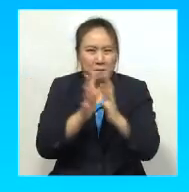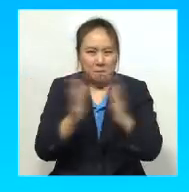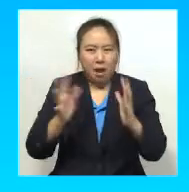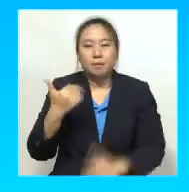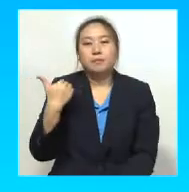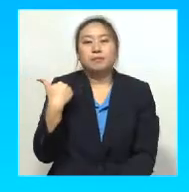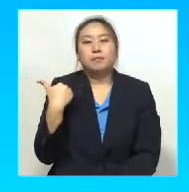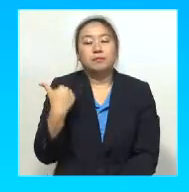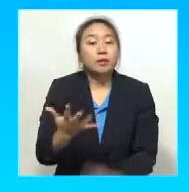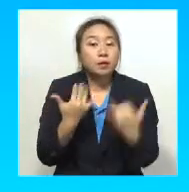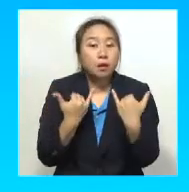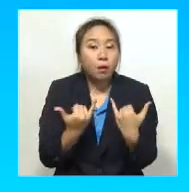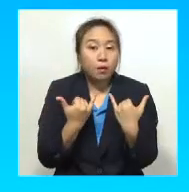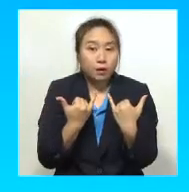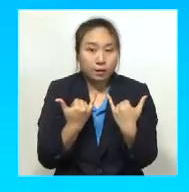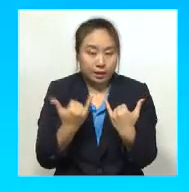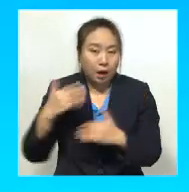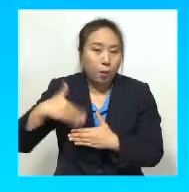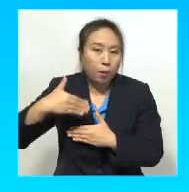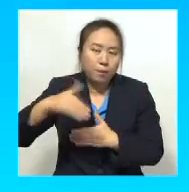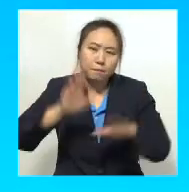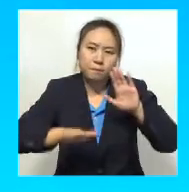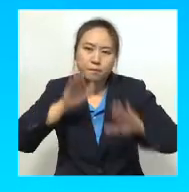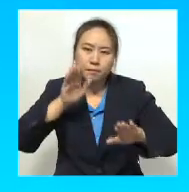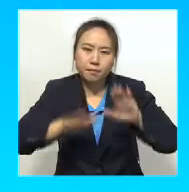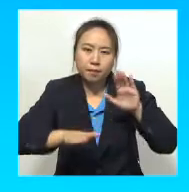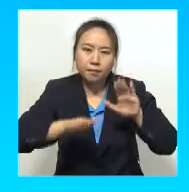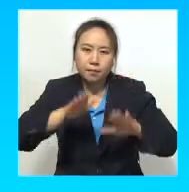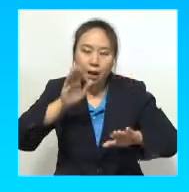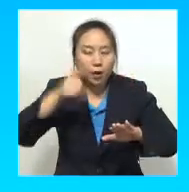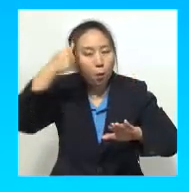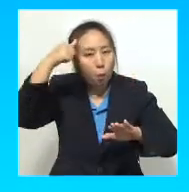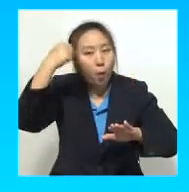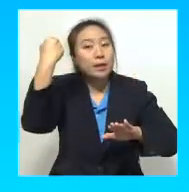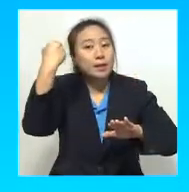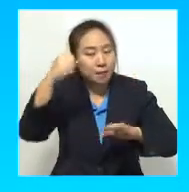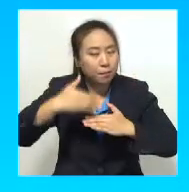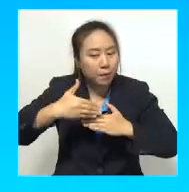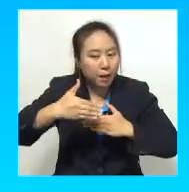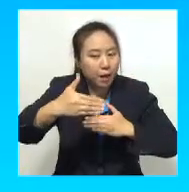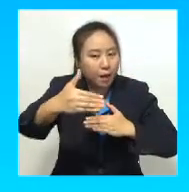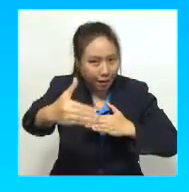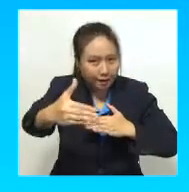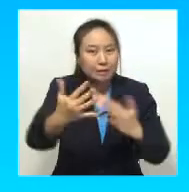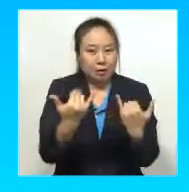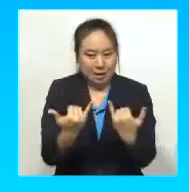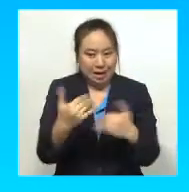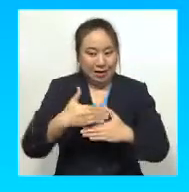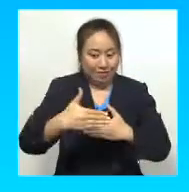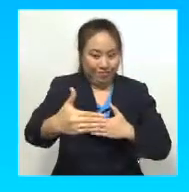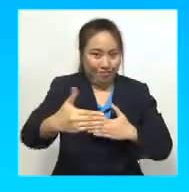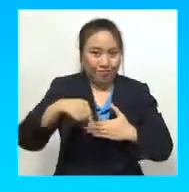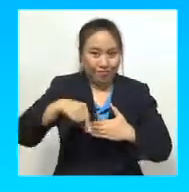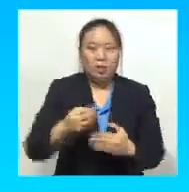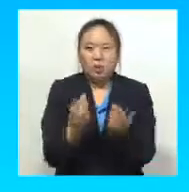ครับเพราะฉะนั้นช่วงระยะเวลาจากนี้ไปประมาณสักประมาณ10วันเนี่ยนะครับเป็นช่วงที่เหมาะสมในการที่จะเร่งพร่อง